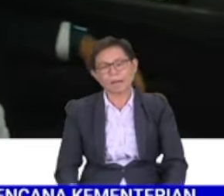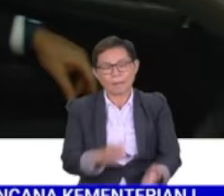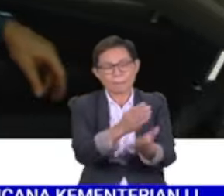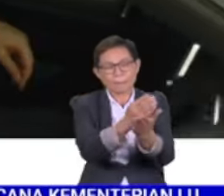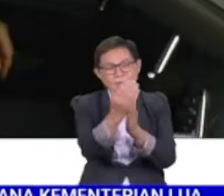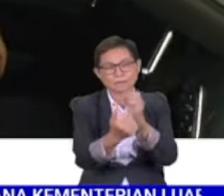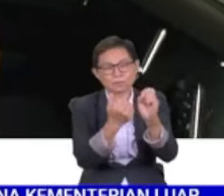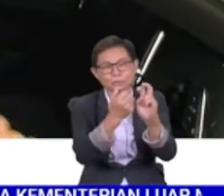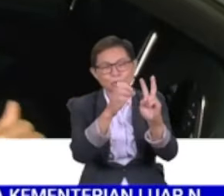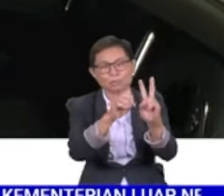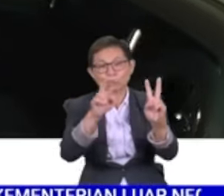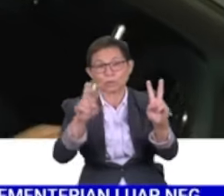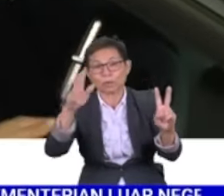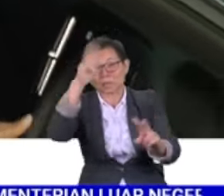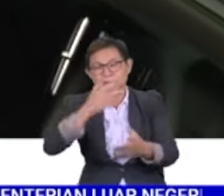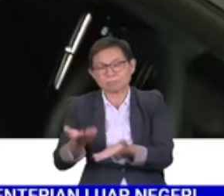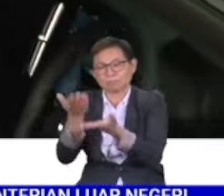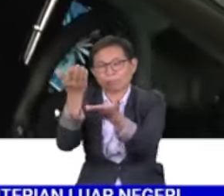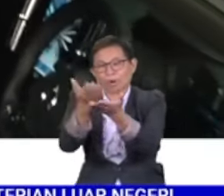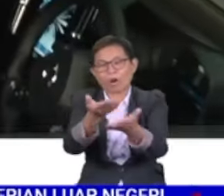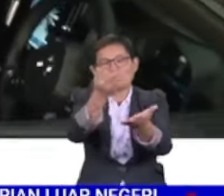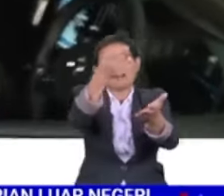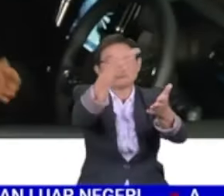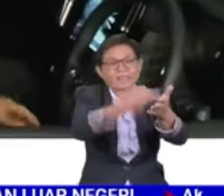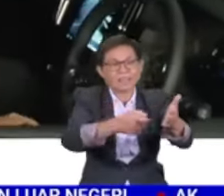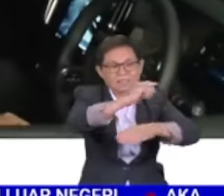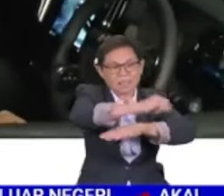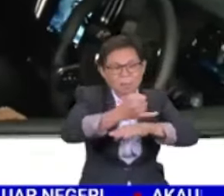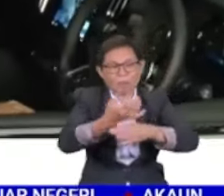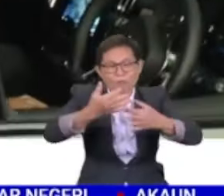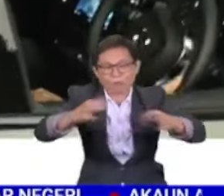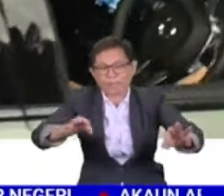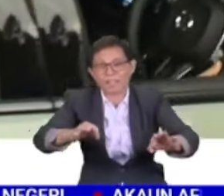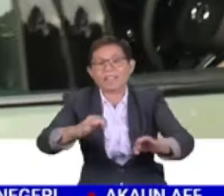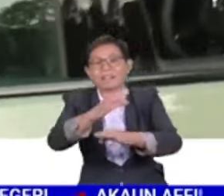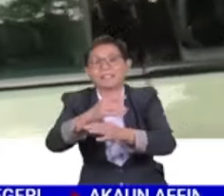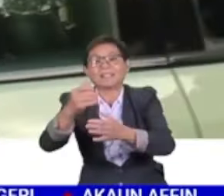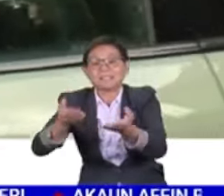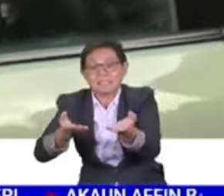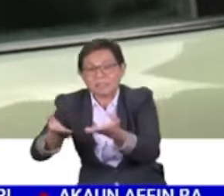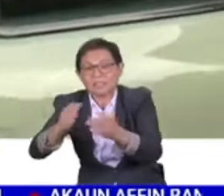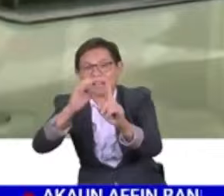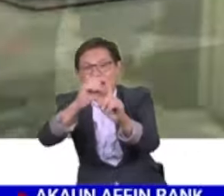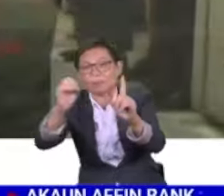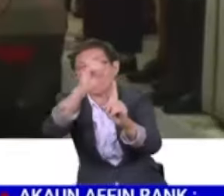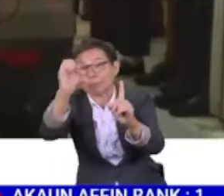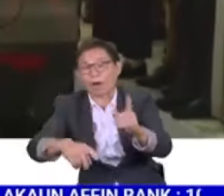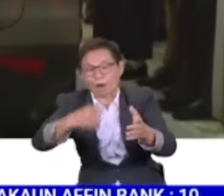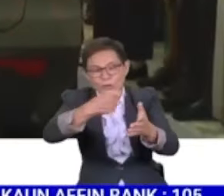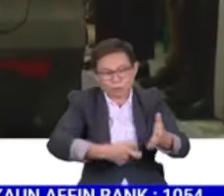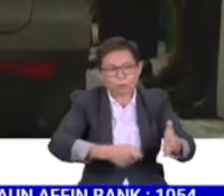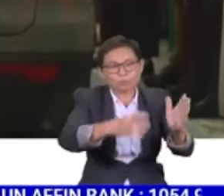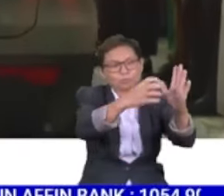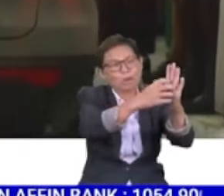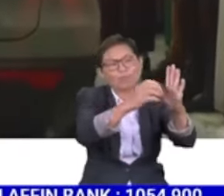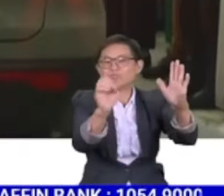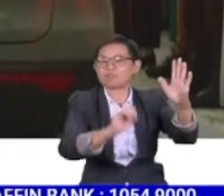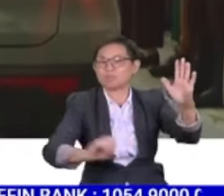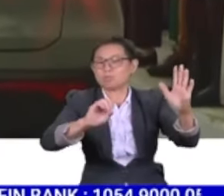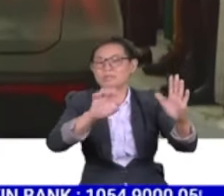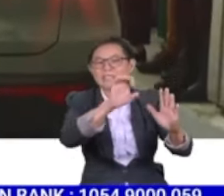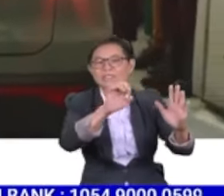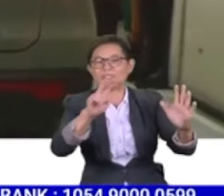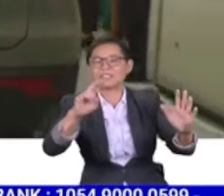bajet 2022, kerajaan menawarkan pengecualian duti import dan excise 100% serta cukai jalan sifar bagi